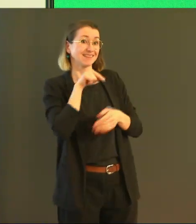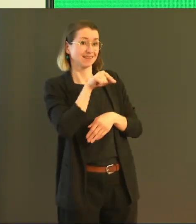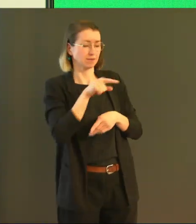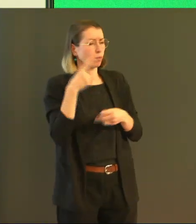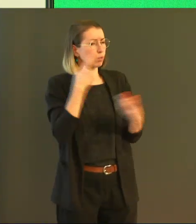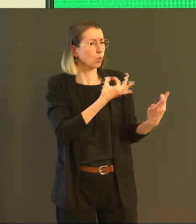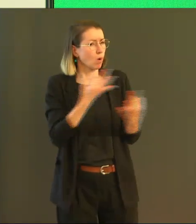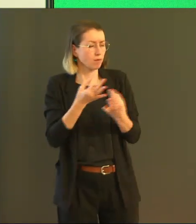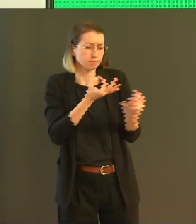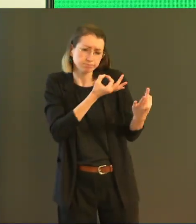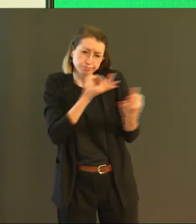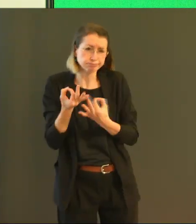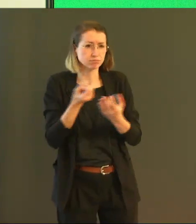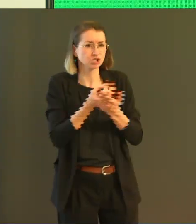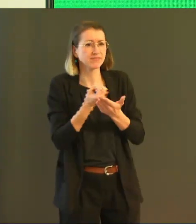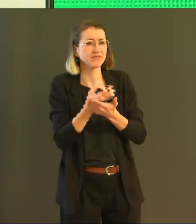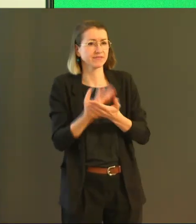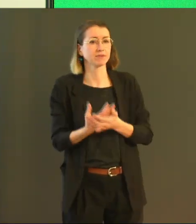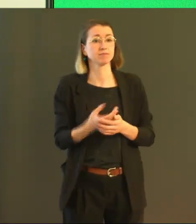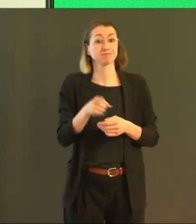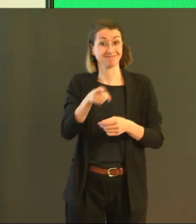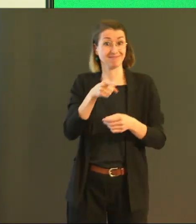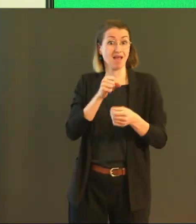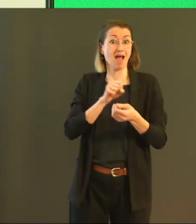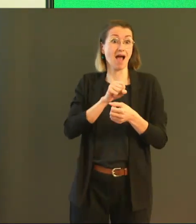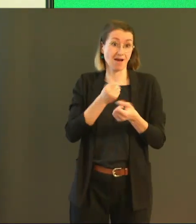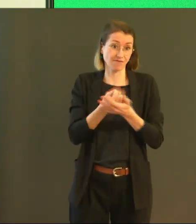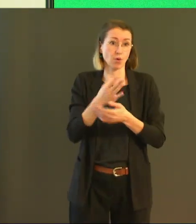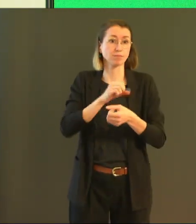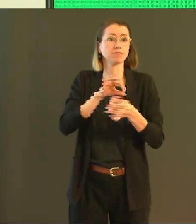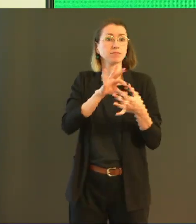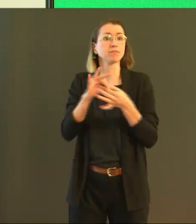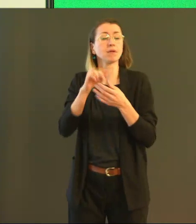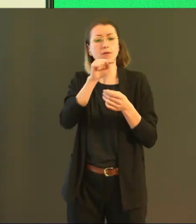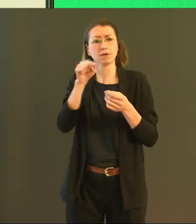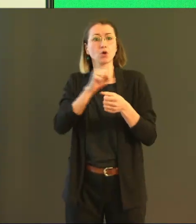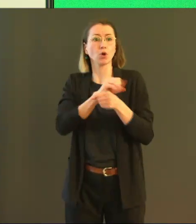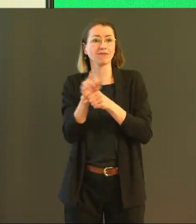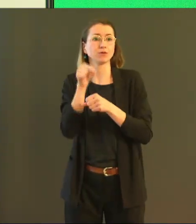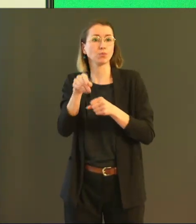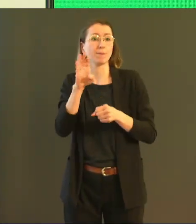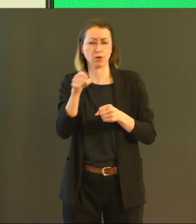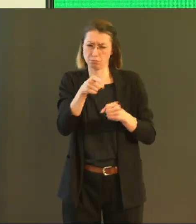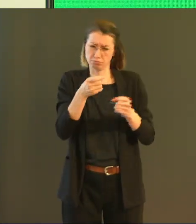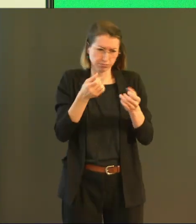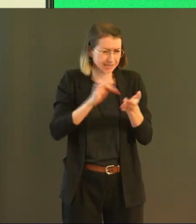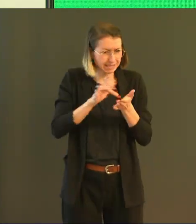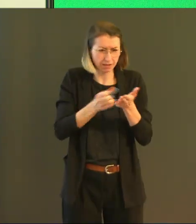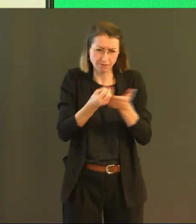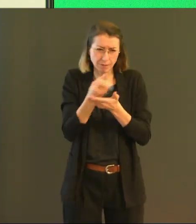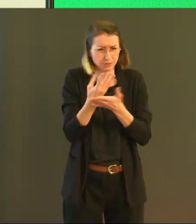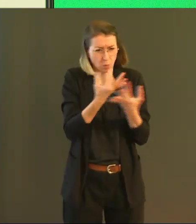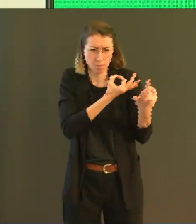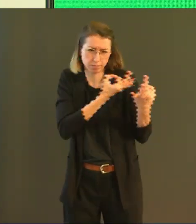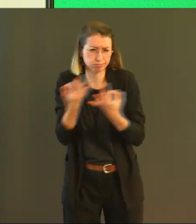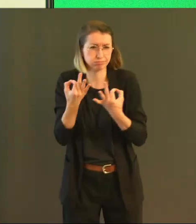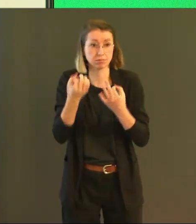web mais également nos médias sociaux et le call center seront toujours accessibles chaque jour pour vous informer et pour répondre à vos